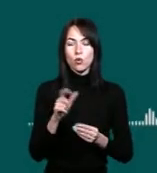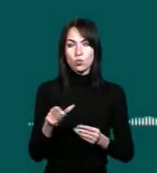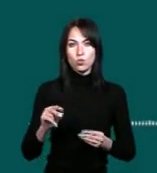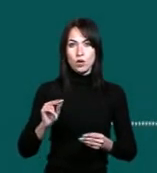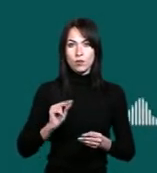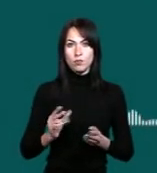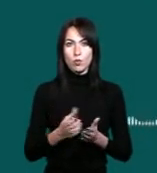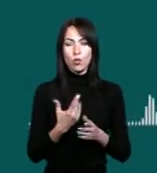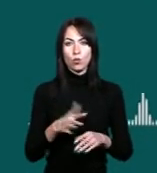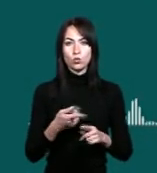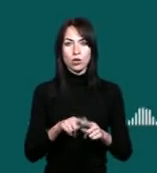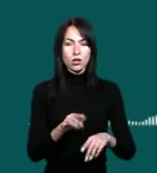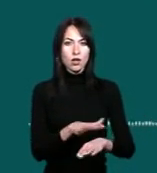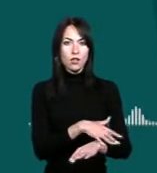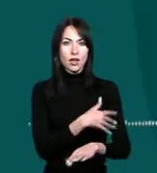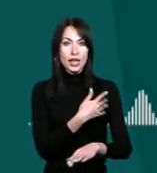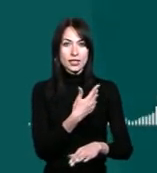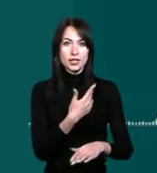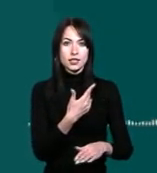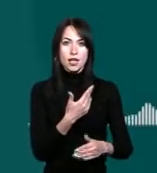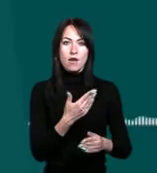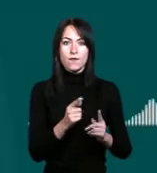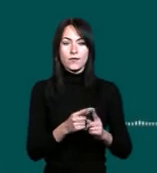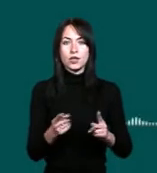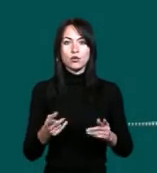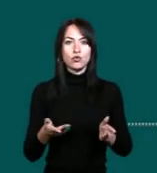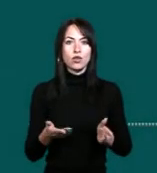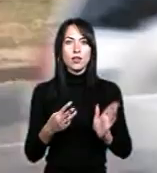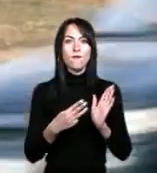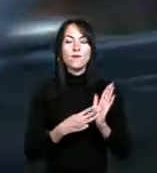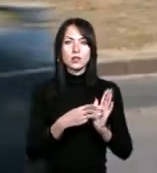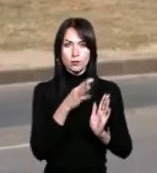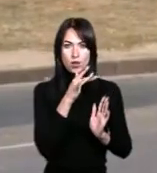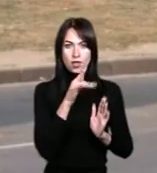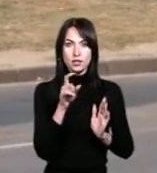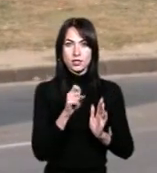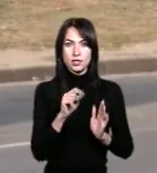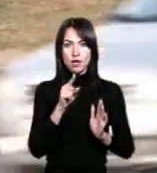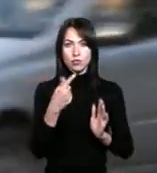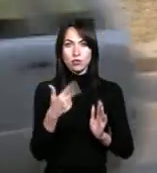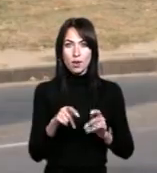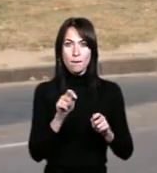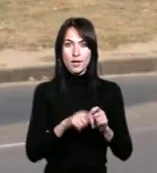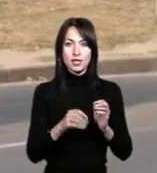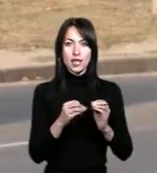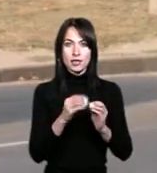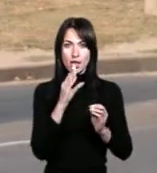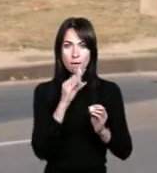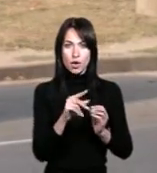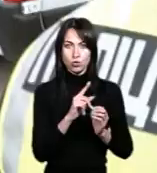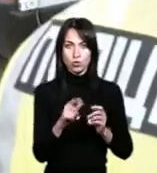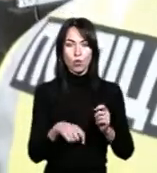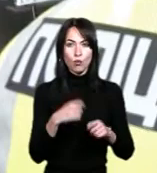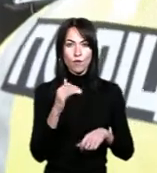Это уже длится, чтобы вы понимали, в течение 8 лет. За півтори години перевірили 10 маршруток.